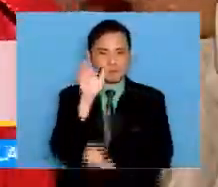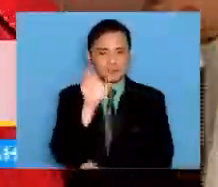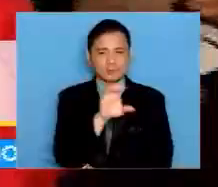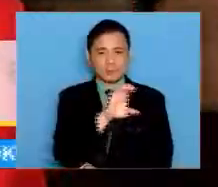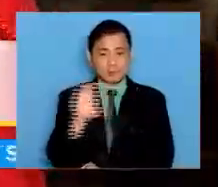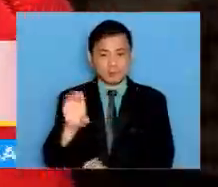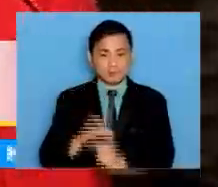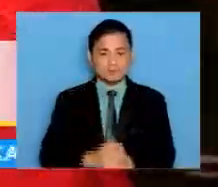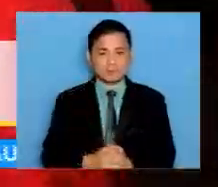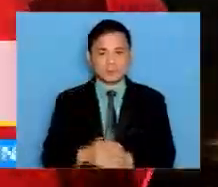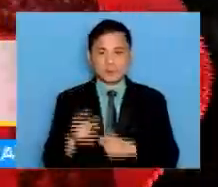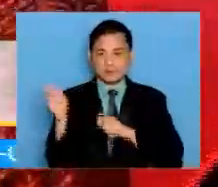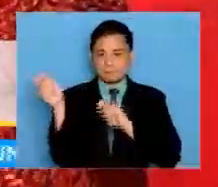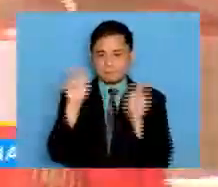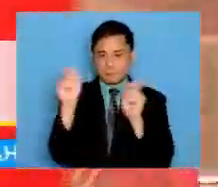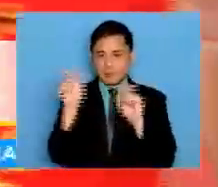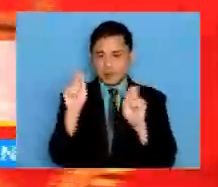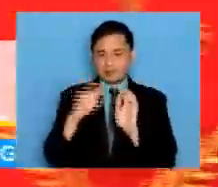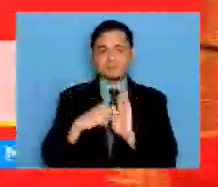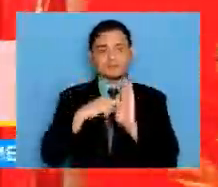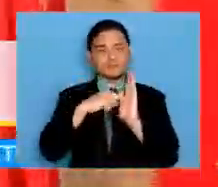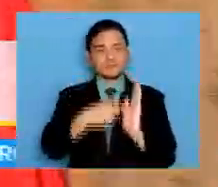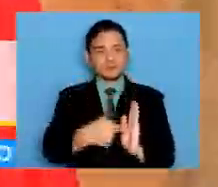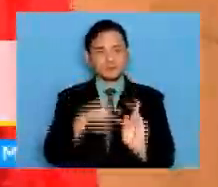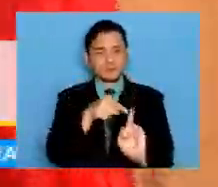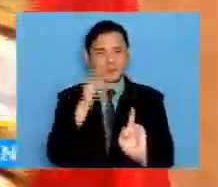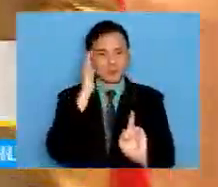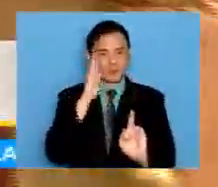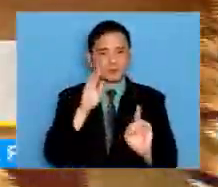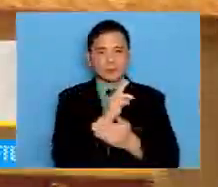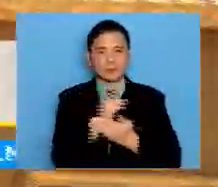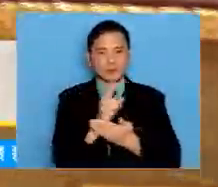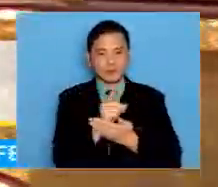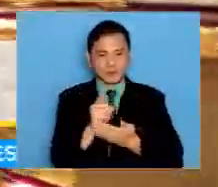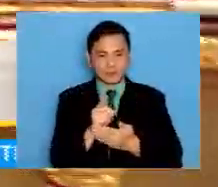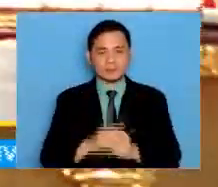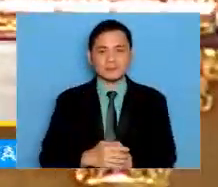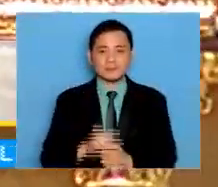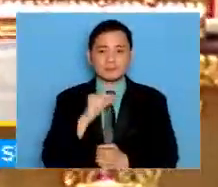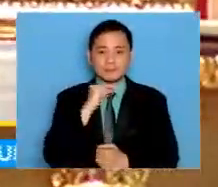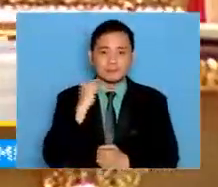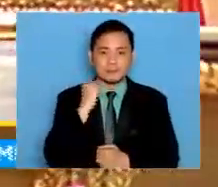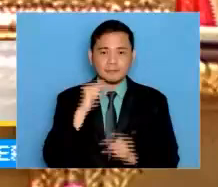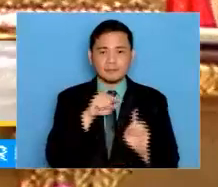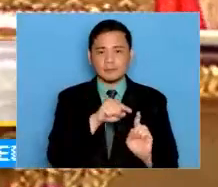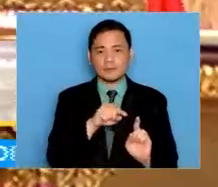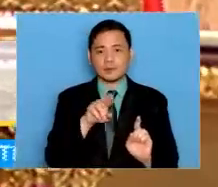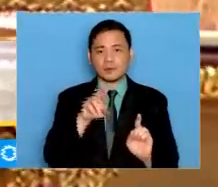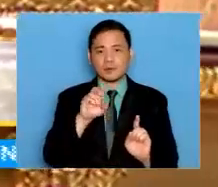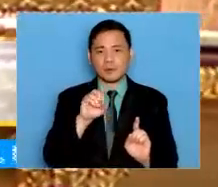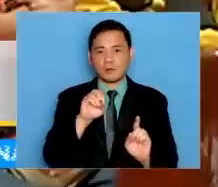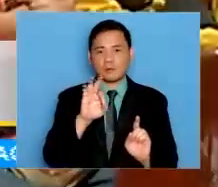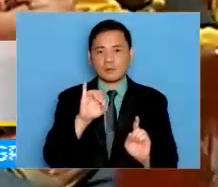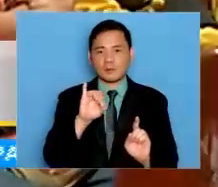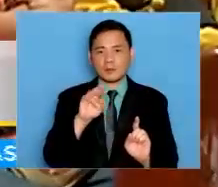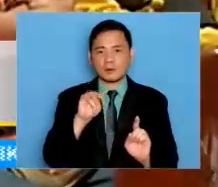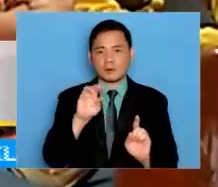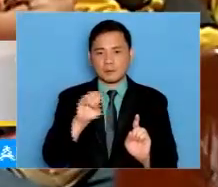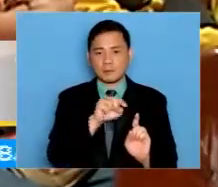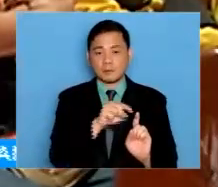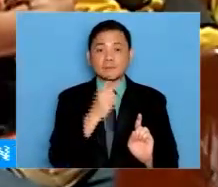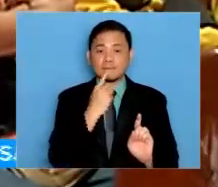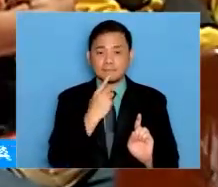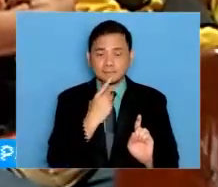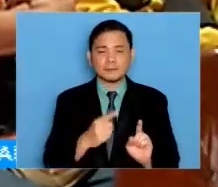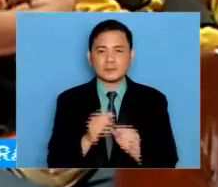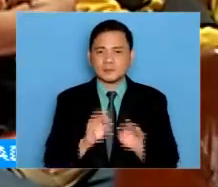ng pagsisimula ng Semana Santa. Sa misa na pinungunahan ni Father Rufino C. Sesson Jr., hinikayat niyang mag-ayuno ng may